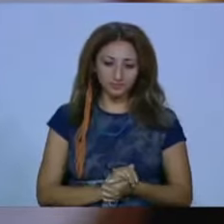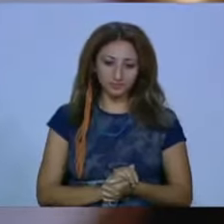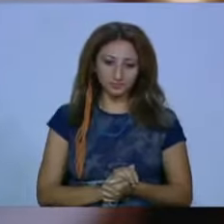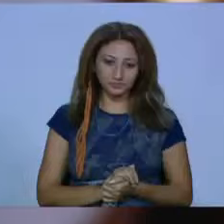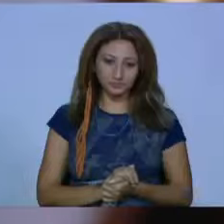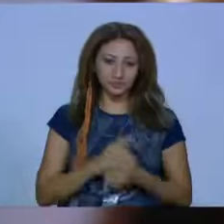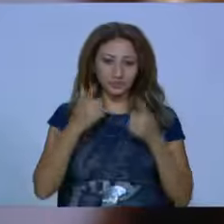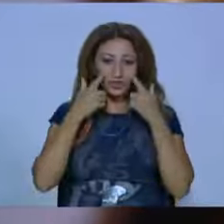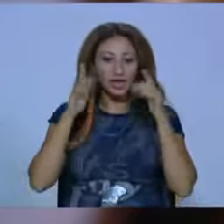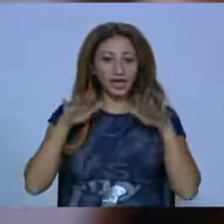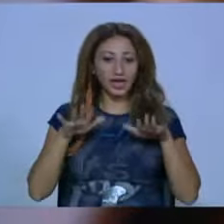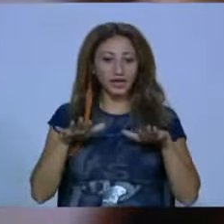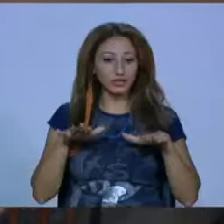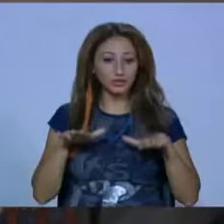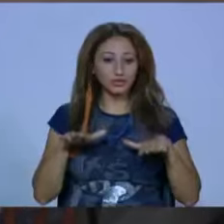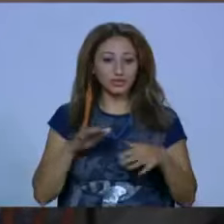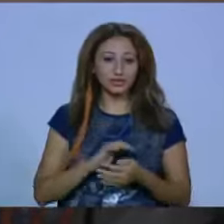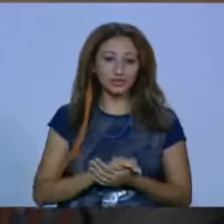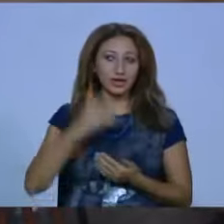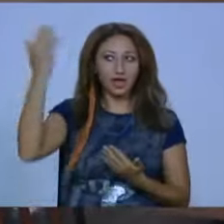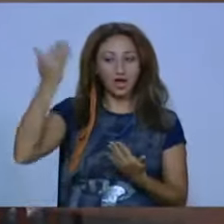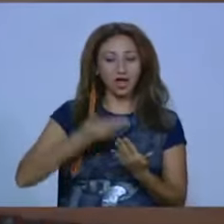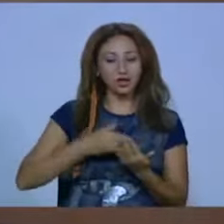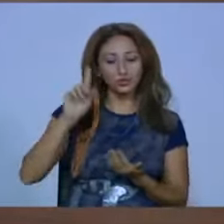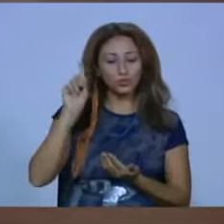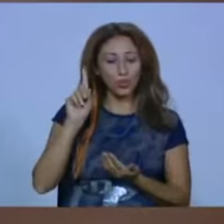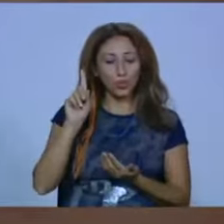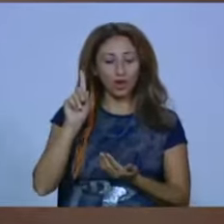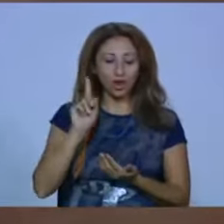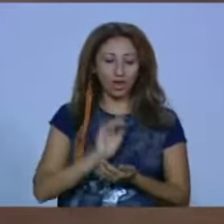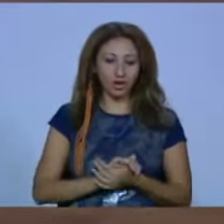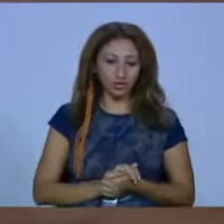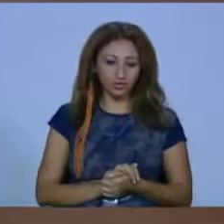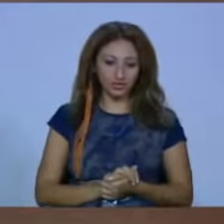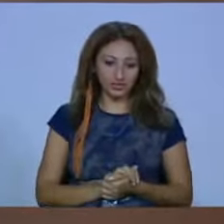الله، وحشنا يا رسول